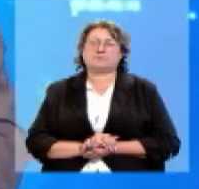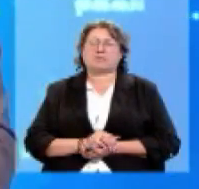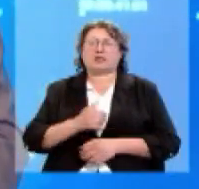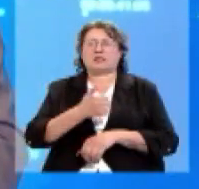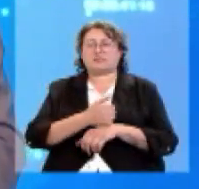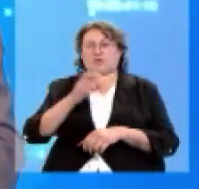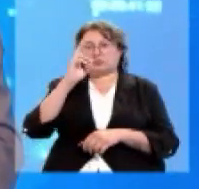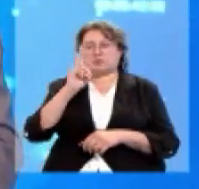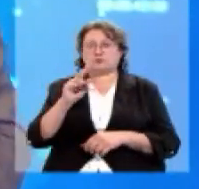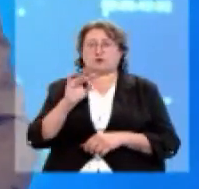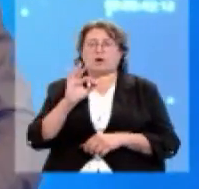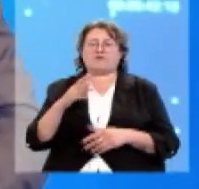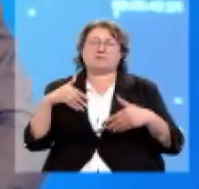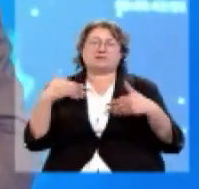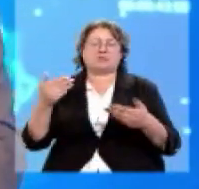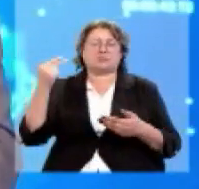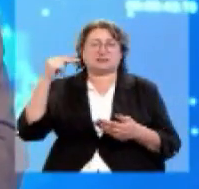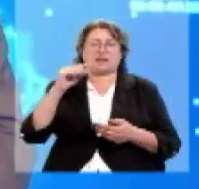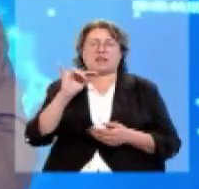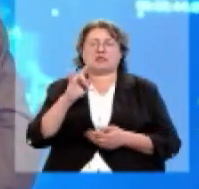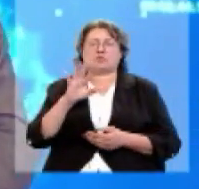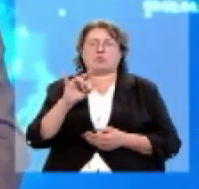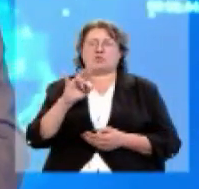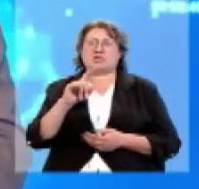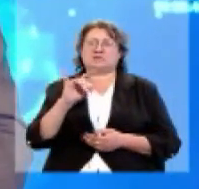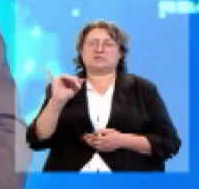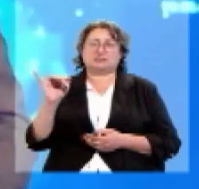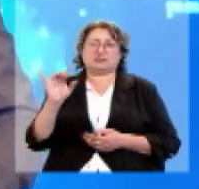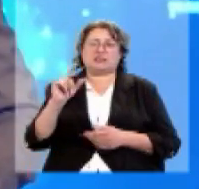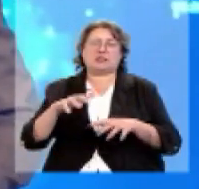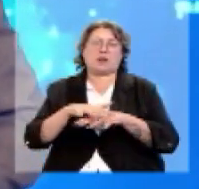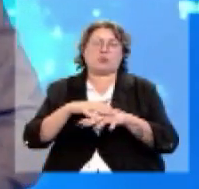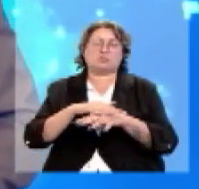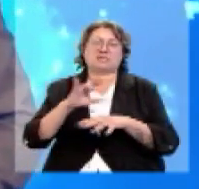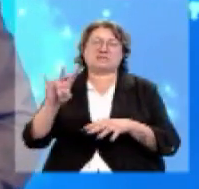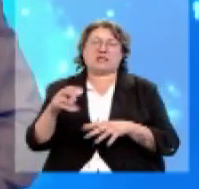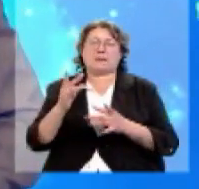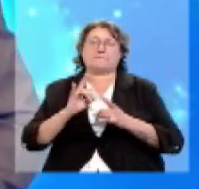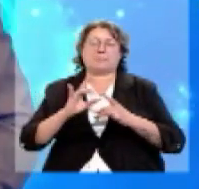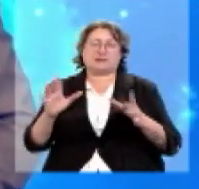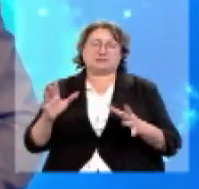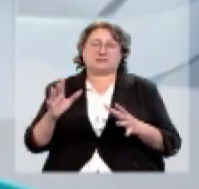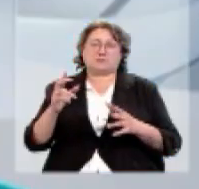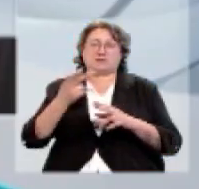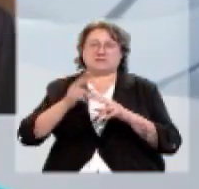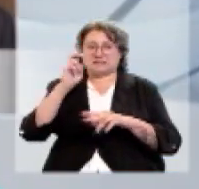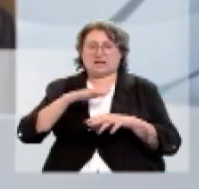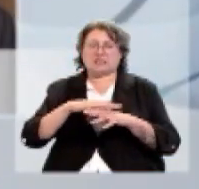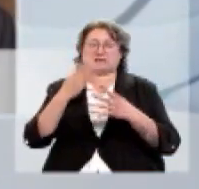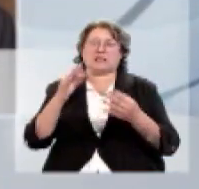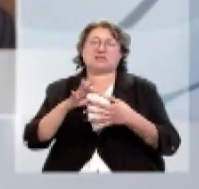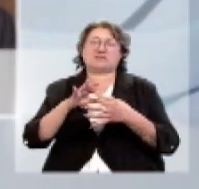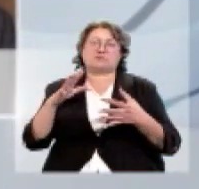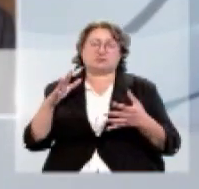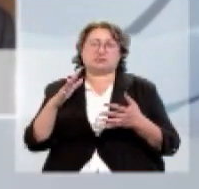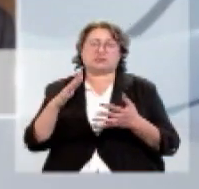Мемлекет басшысы Қасым-Жомарт Тоқаев Индонезия президенті Джоко Видодоны және Индонезия халқын осы елдің ұлттық мерекесі